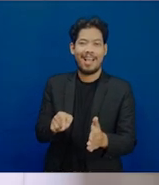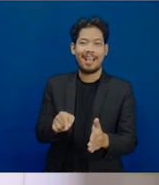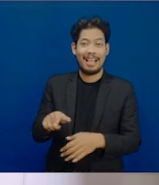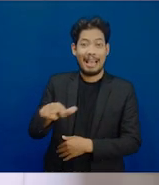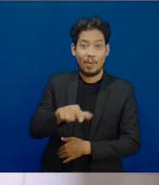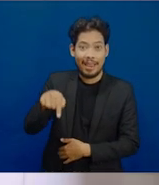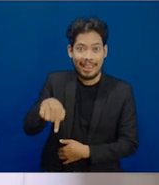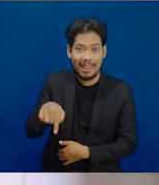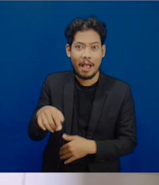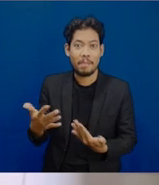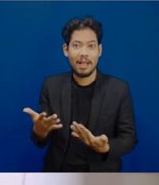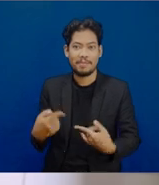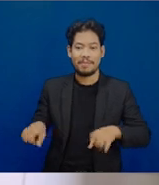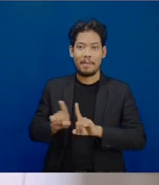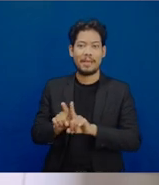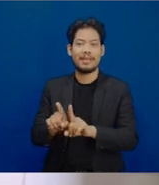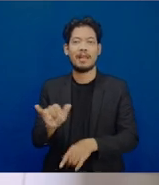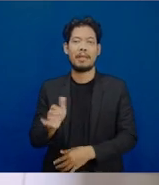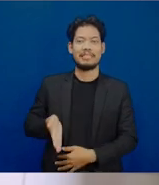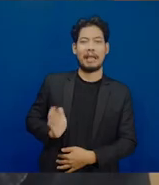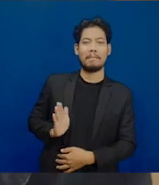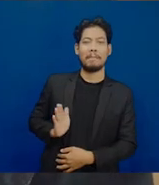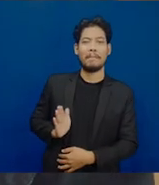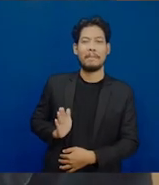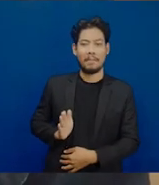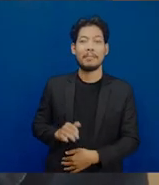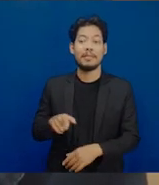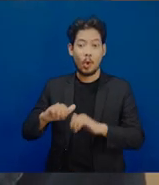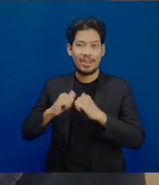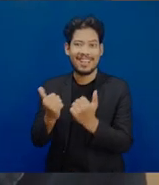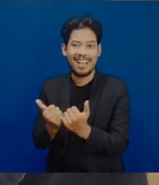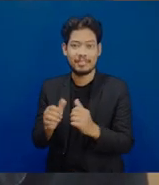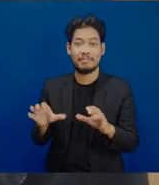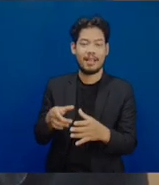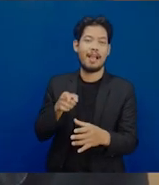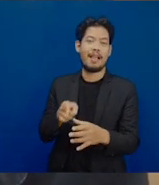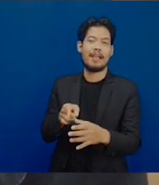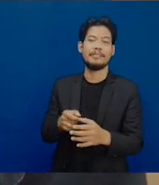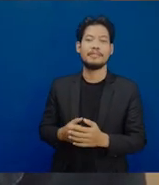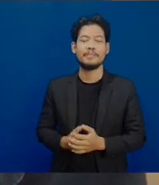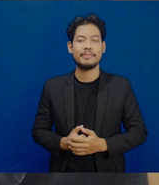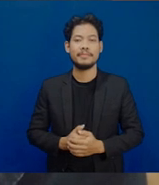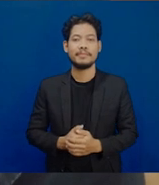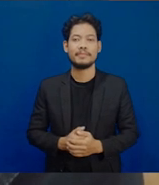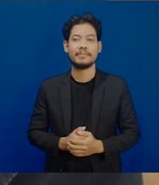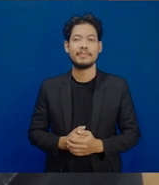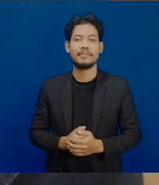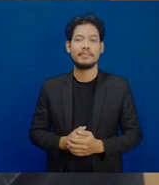Kelurahan Palbatang, saat itu didampingi oleh Sigap. Sebelum organisasi ini terbentuk atau perkumpulan ini terbentuk,